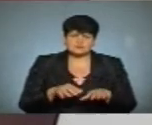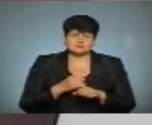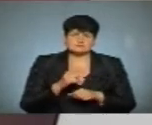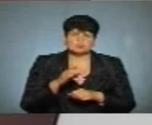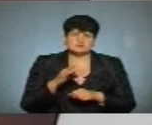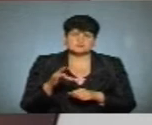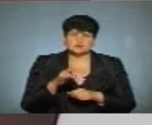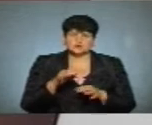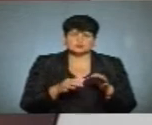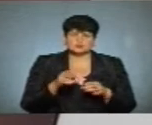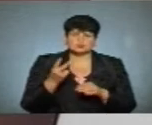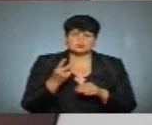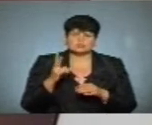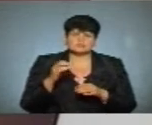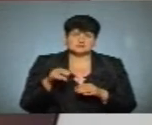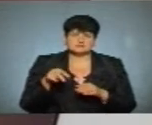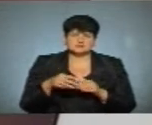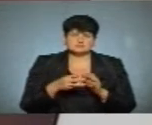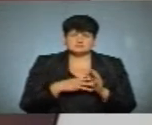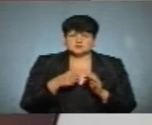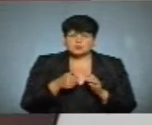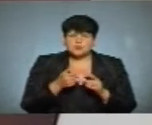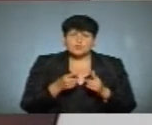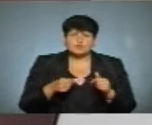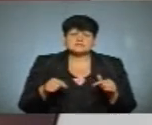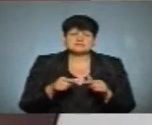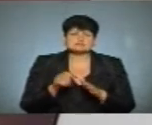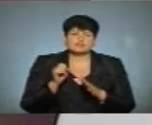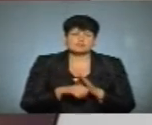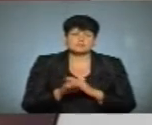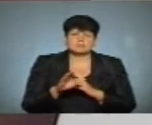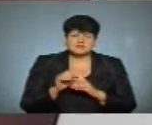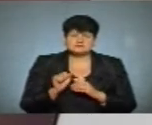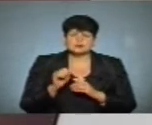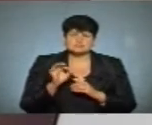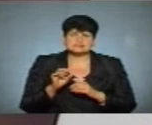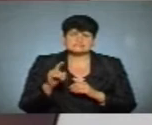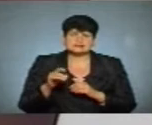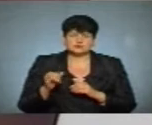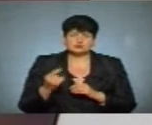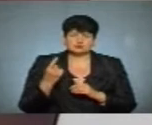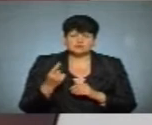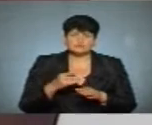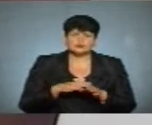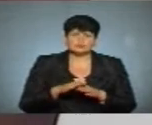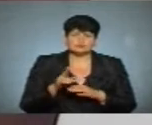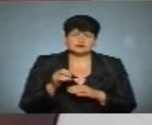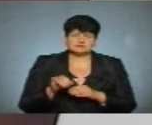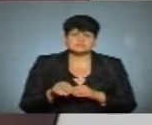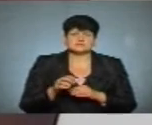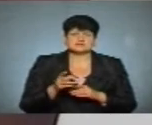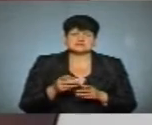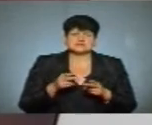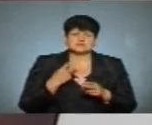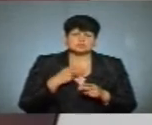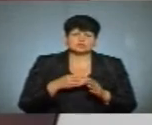райсуд 2 квітня 2018 року. Організатора вбивства Олександра Закутнього та одного із виконавців Максима Кондратенка засудили